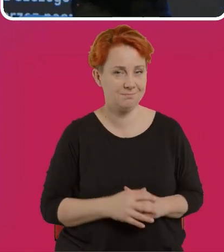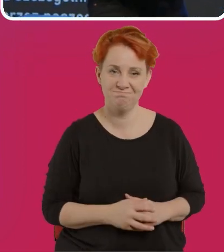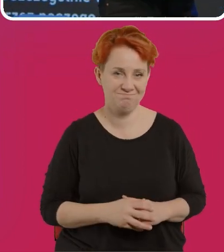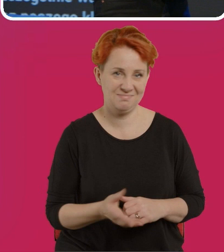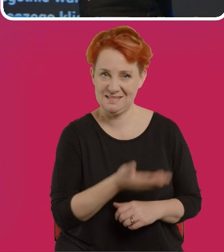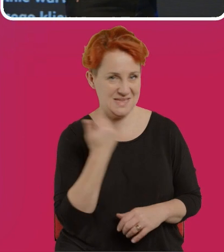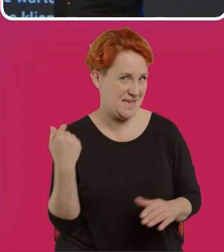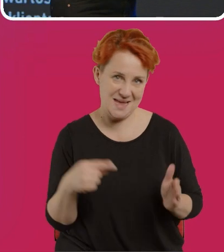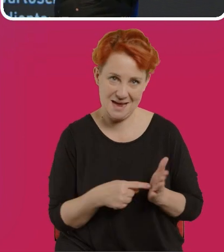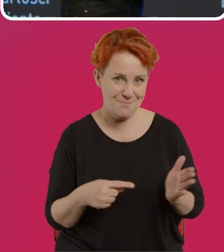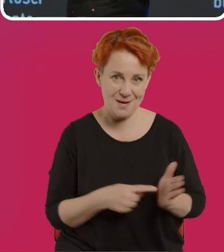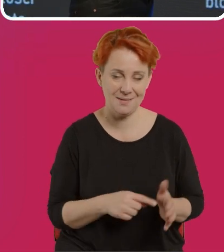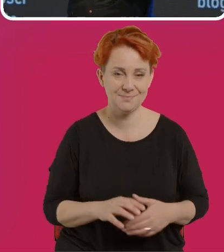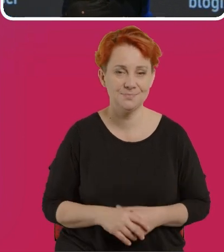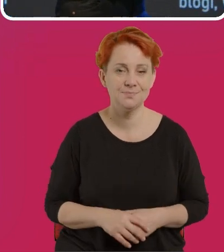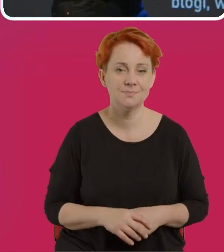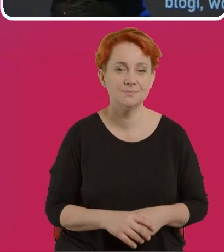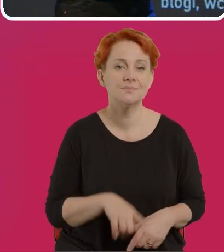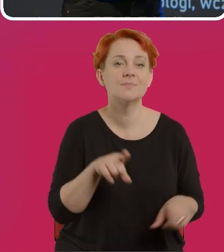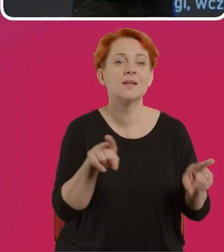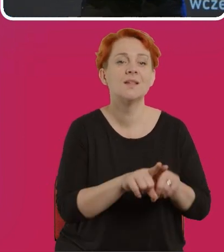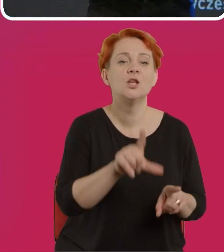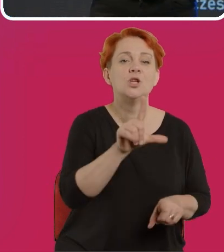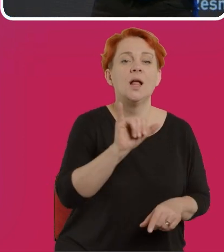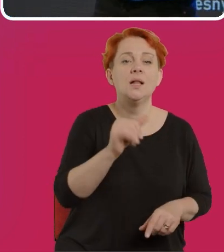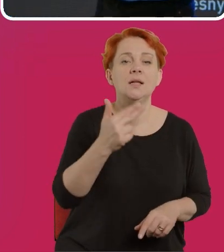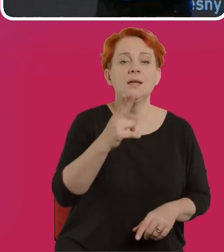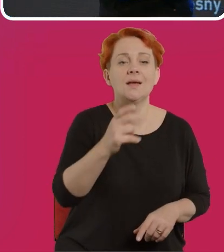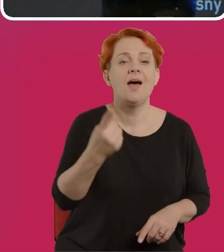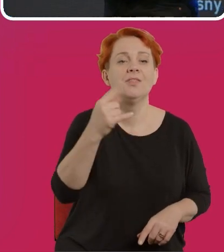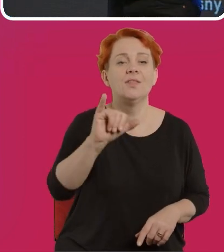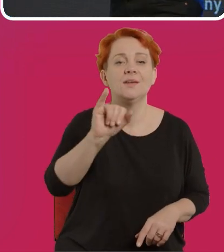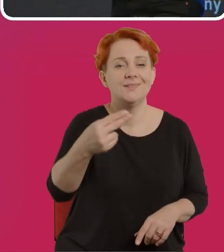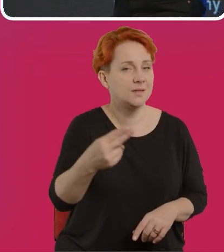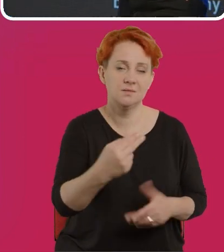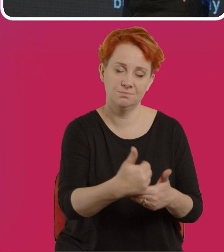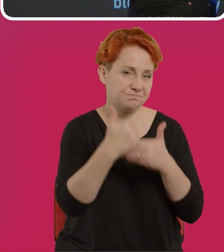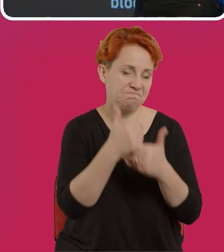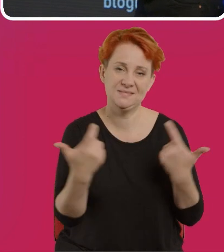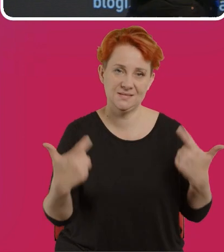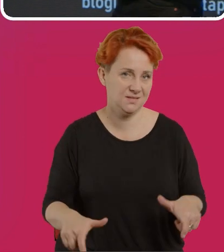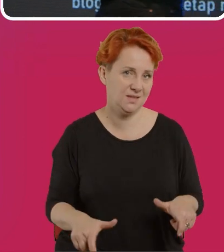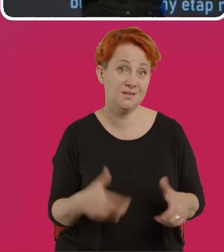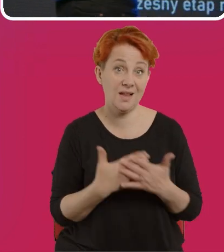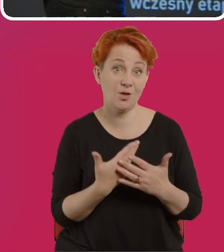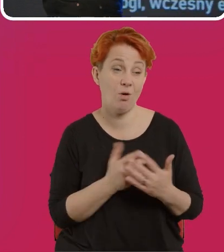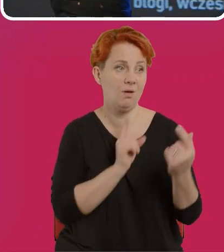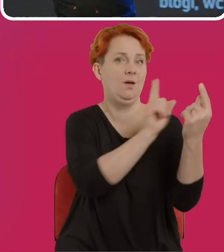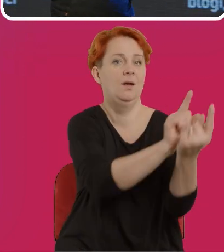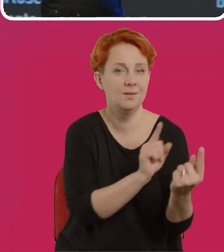Tak też nie działa i tutaj sam LinkedIn też nie pomoże, dlatego trzeba wychodzić do ludzi i ja tu kilka takich elementów